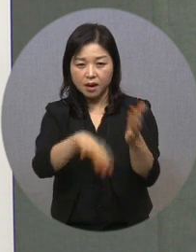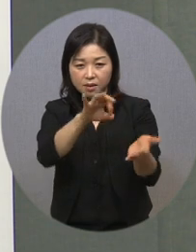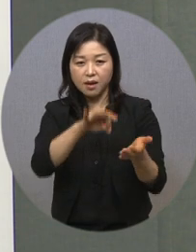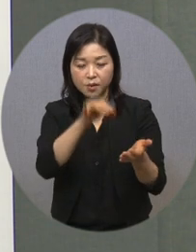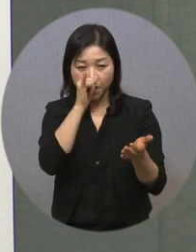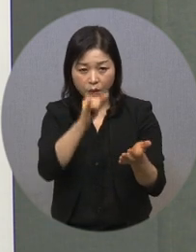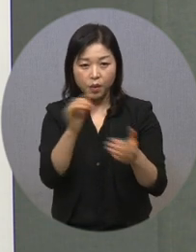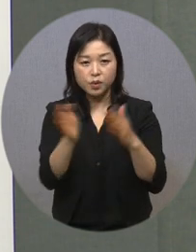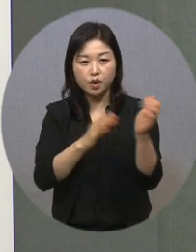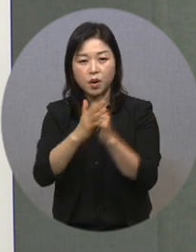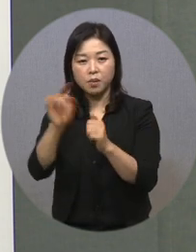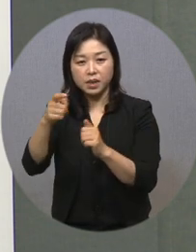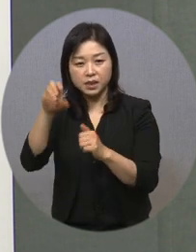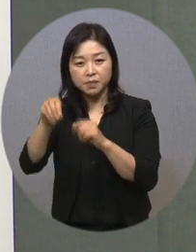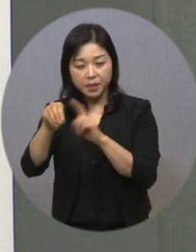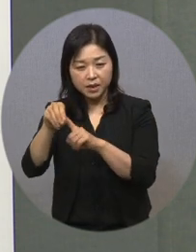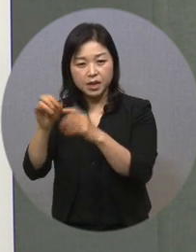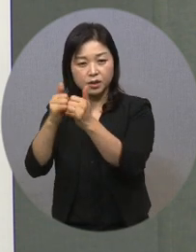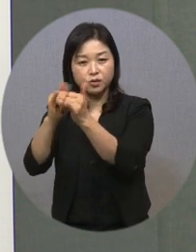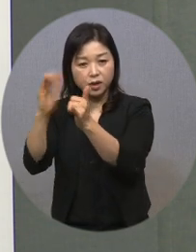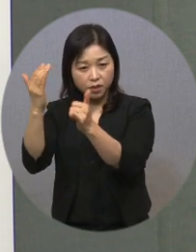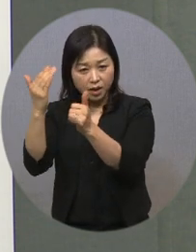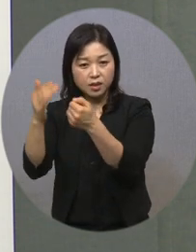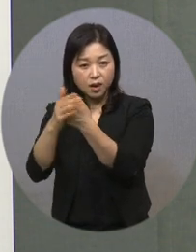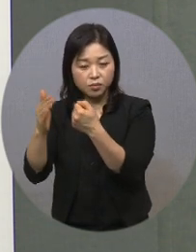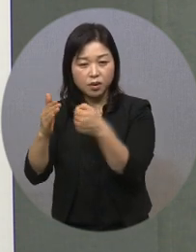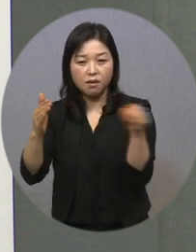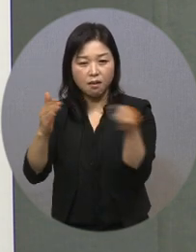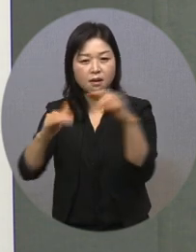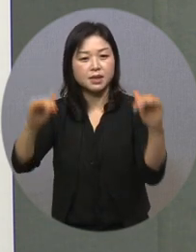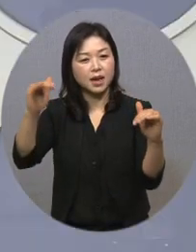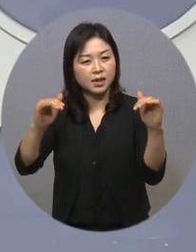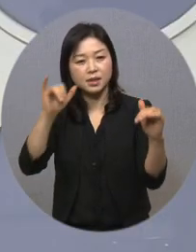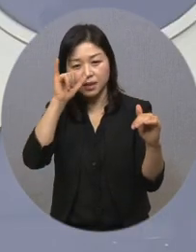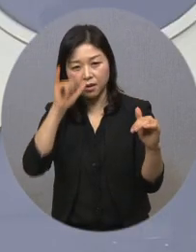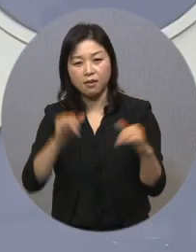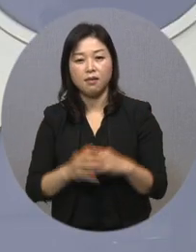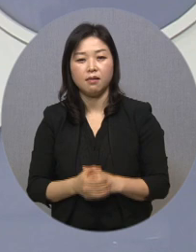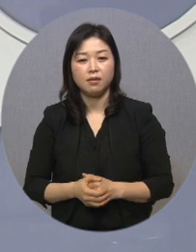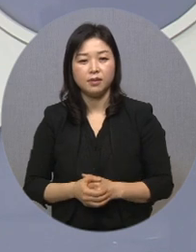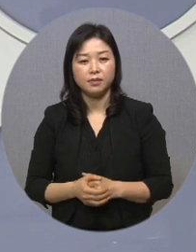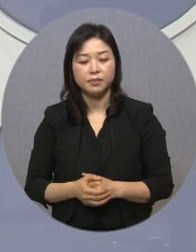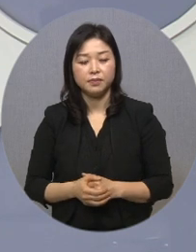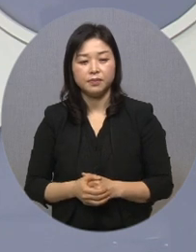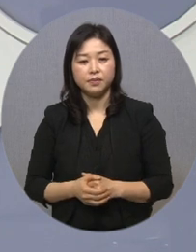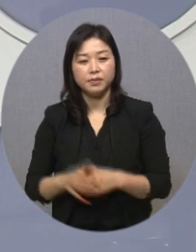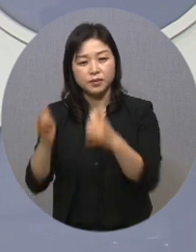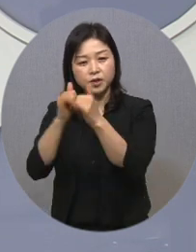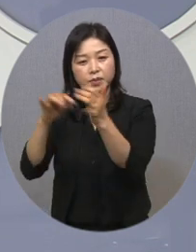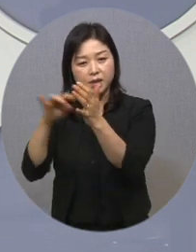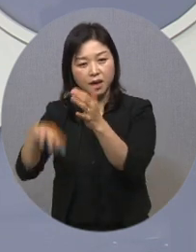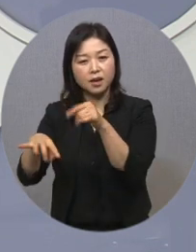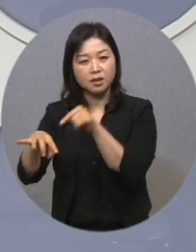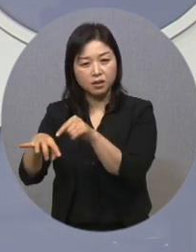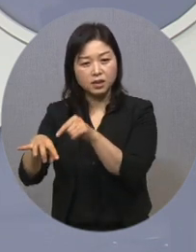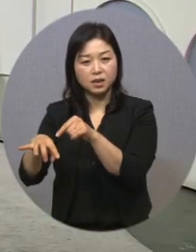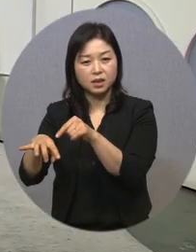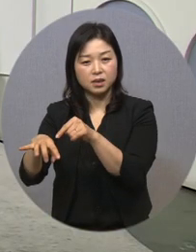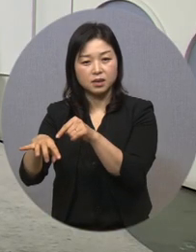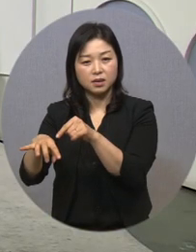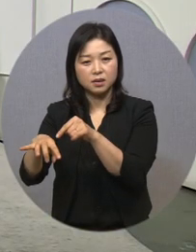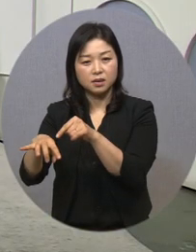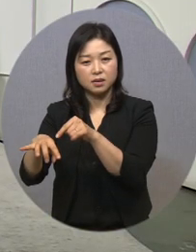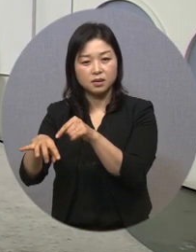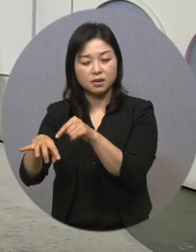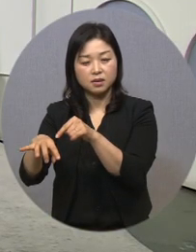110만의 인구가 됐기 때문에 들어오는 차이점이 많잖아요. 네. 주민세라는 게 바로 그거는